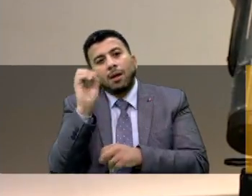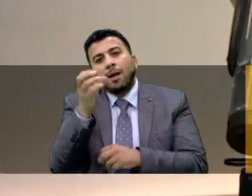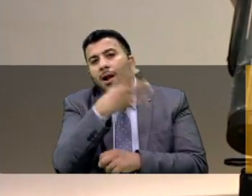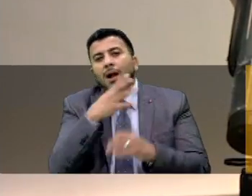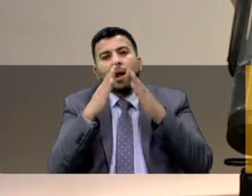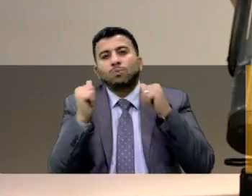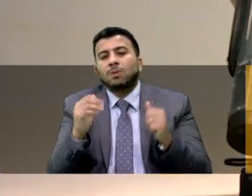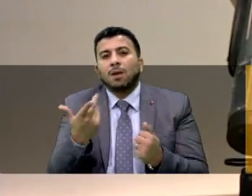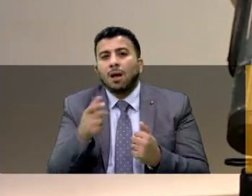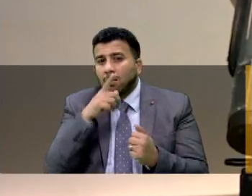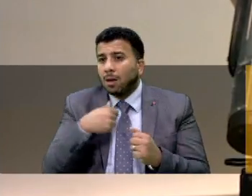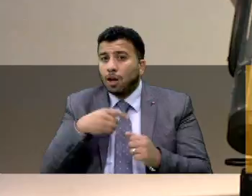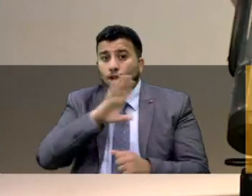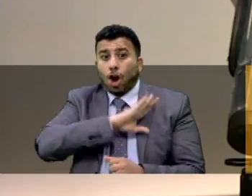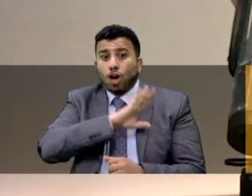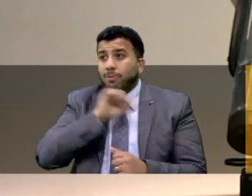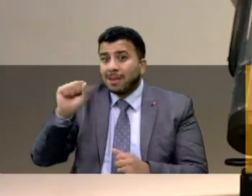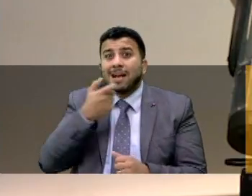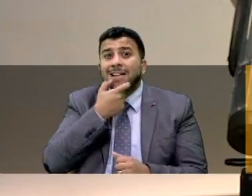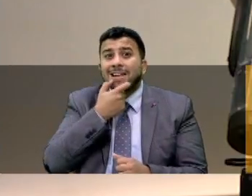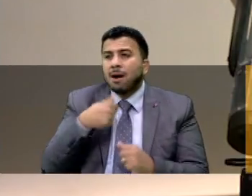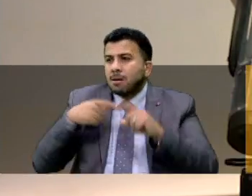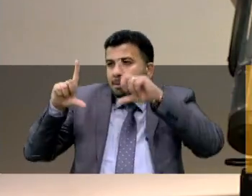وكنت أصور القاعدة